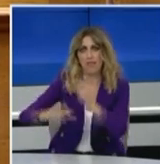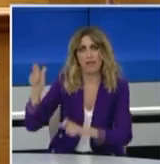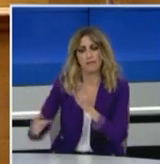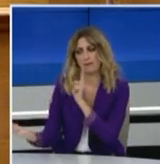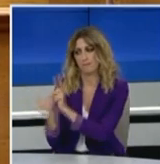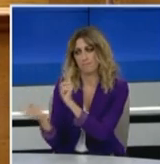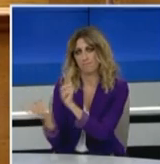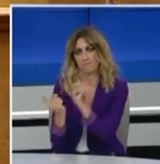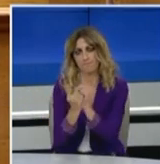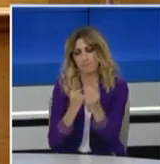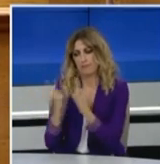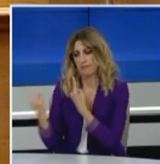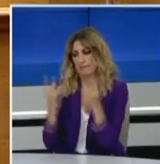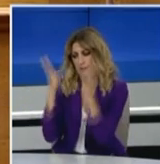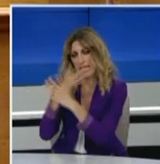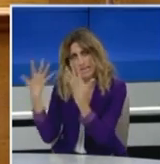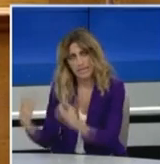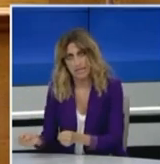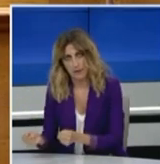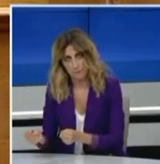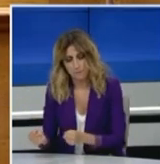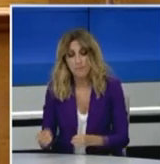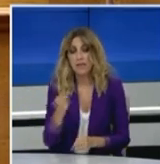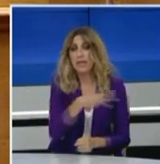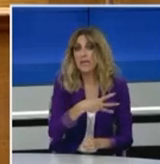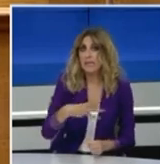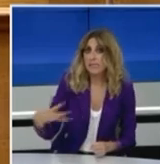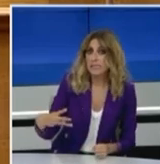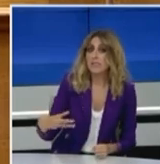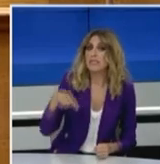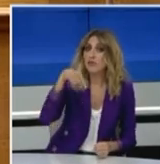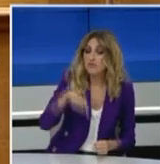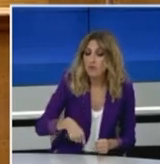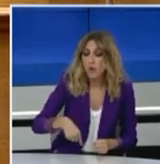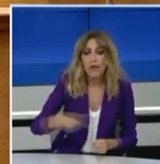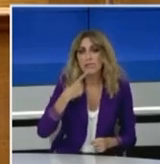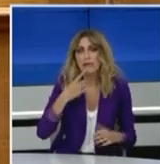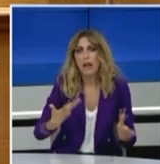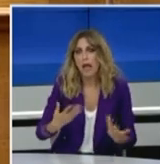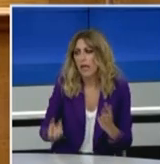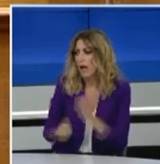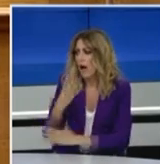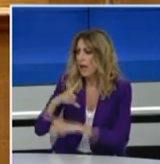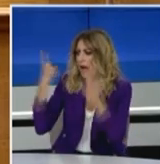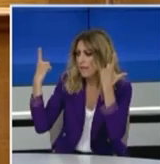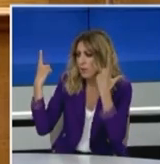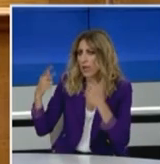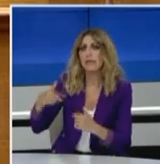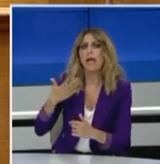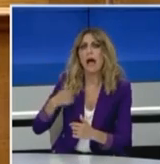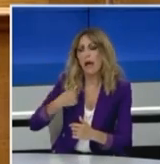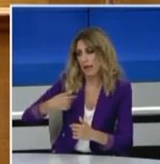Ο ΣΥΡΙΖΑ μίλησε για μια νέα σκευωρία, αυτή τη φορά σε βάρος του, ανασύροντας μάλιστα και το μακρινό